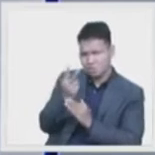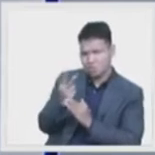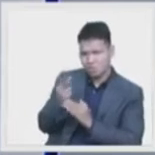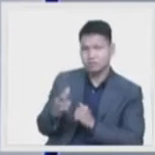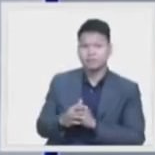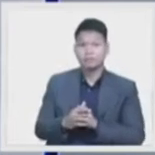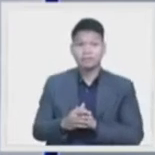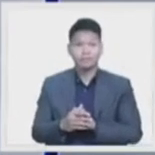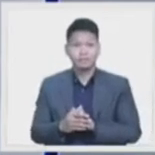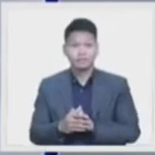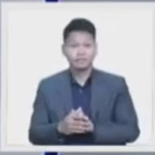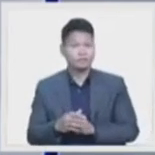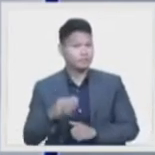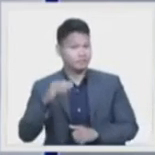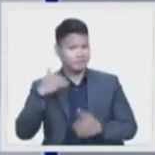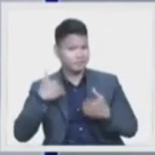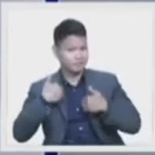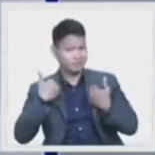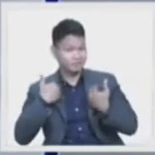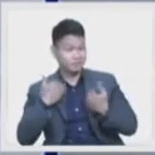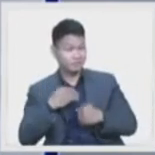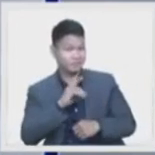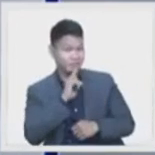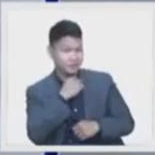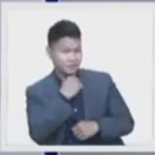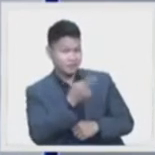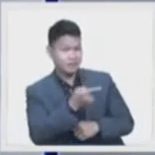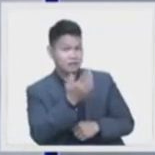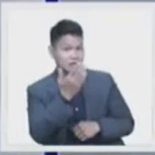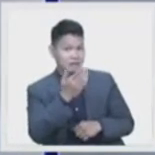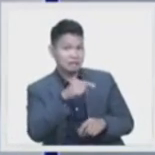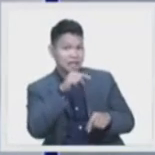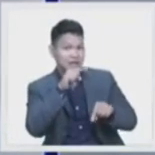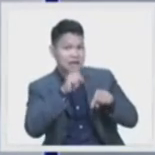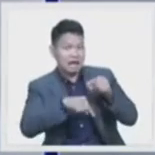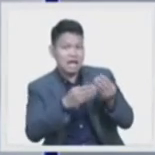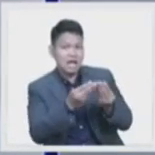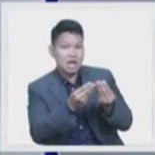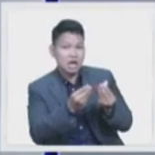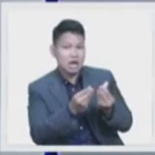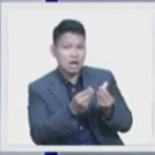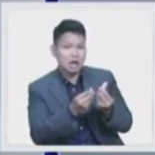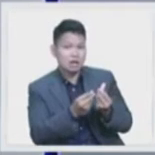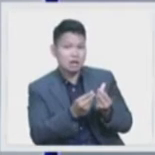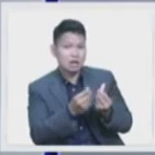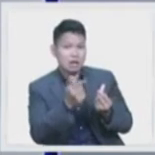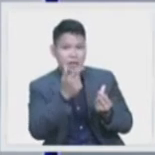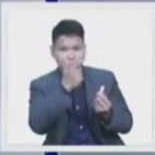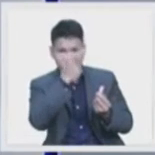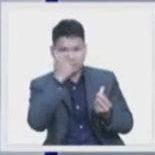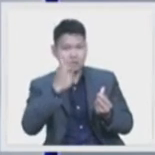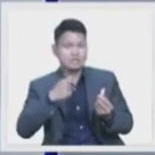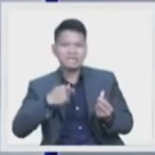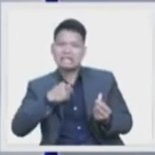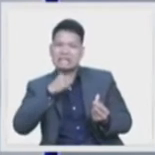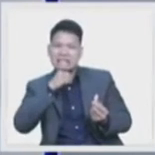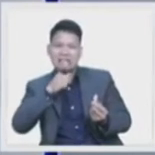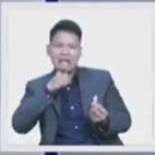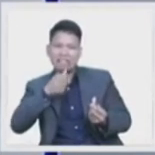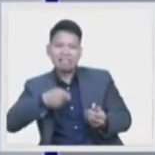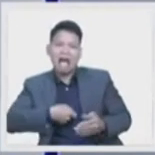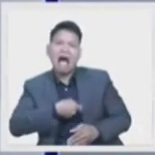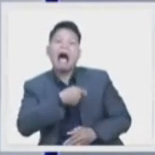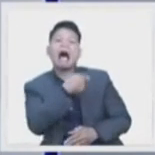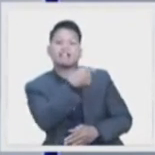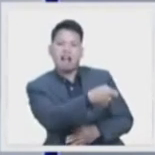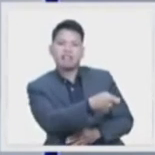kaigalaan." Mingon ang mong batanon, "Sir, dili gid ka makaayo ni ini. Sanglit, dili man ako ni intrigo, diha